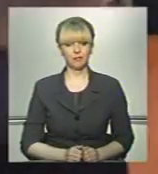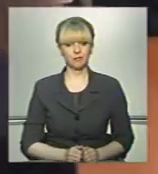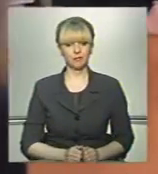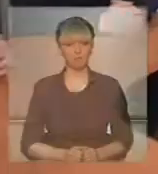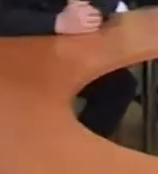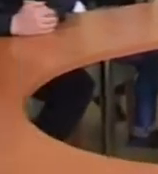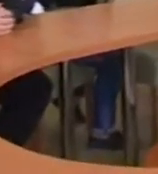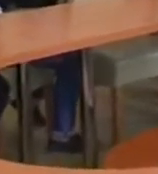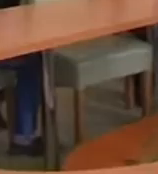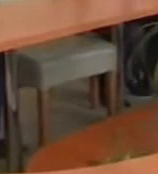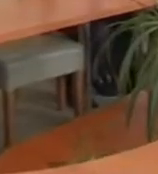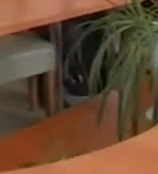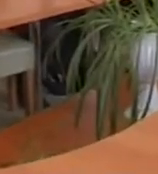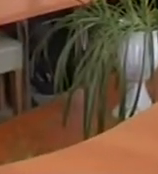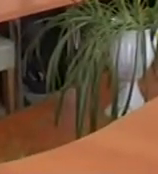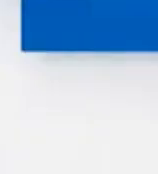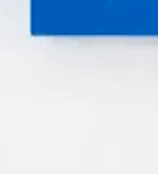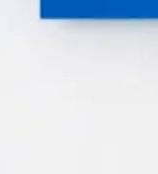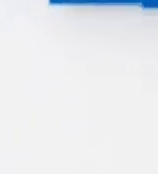Богдан Танасійчук, телеканал «Буковина».